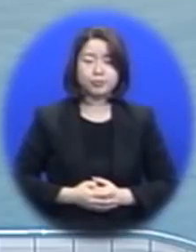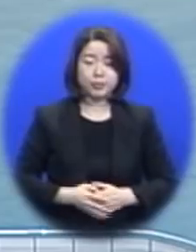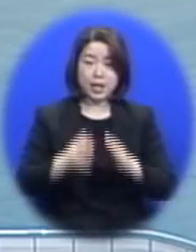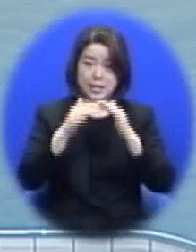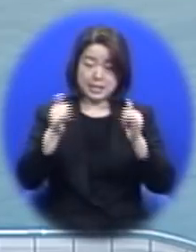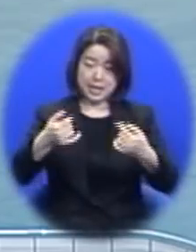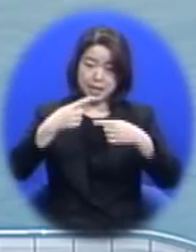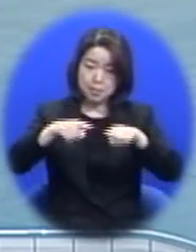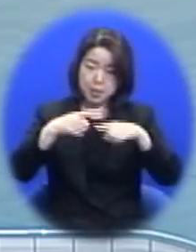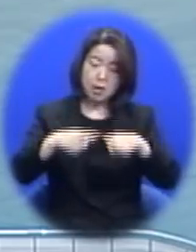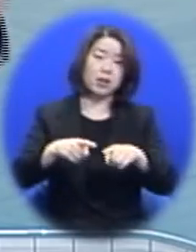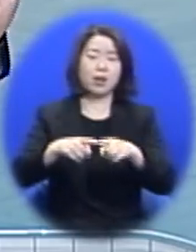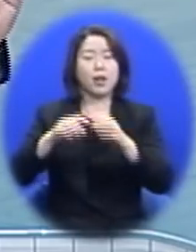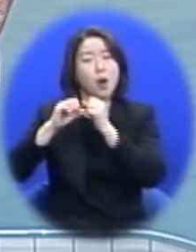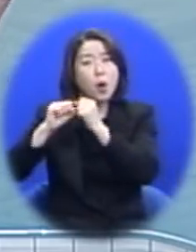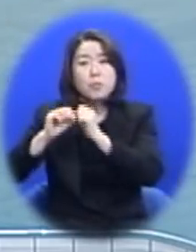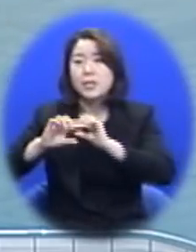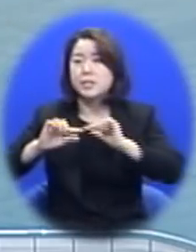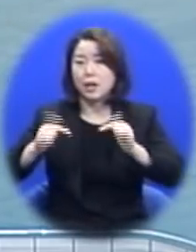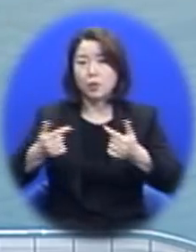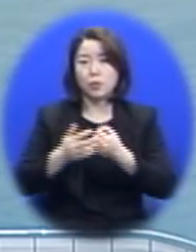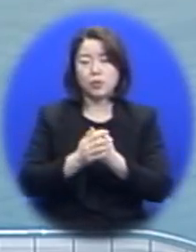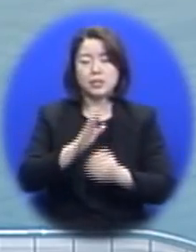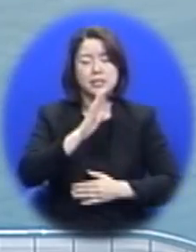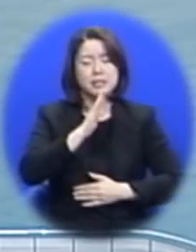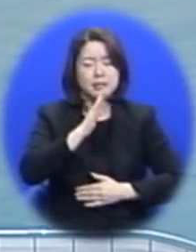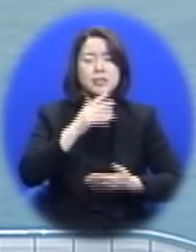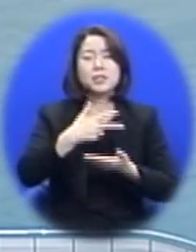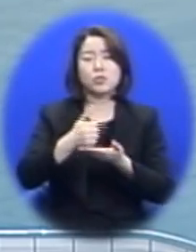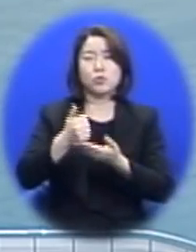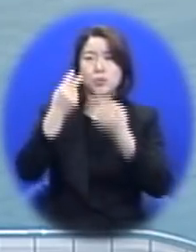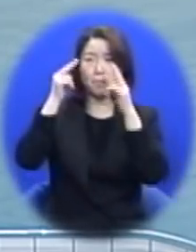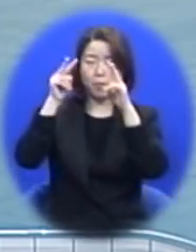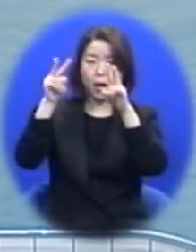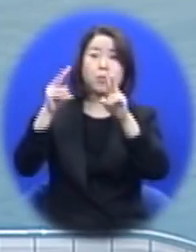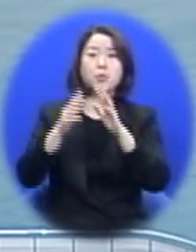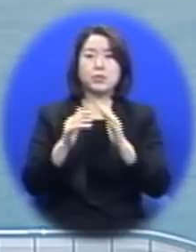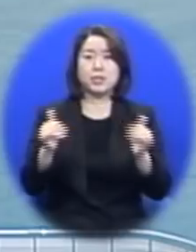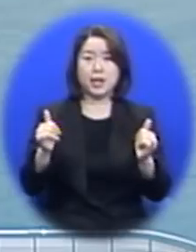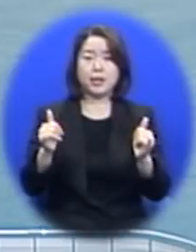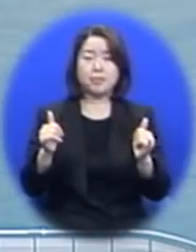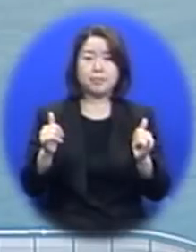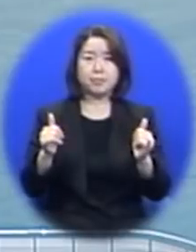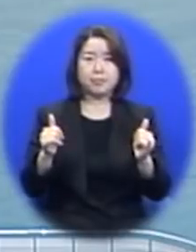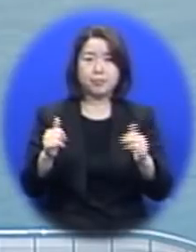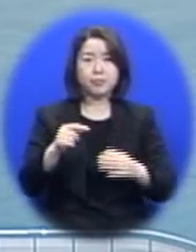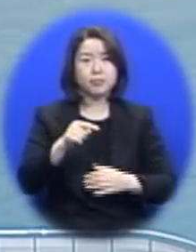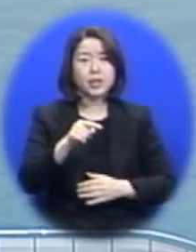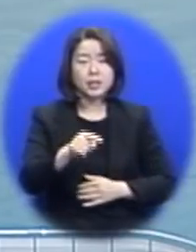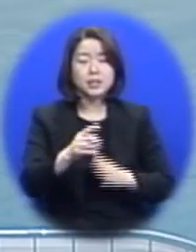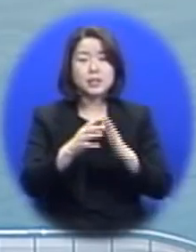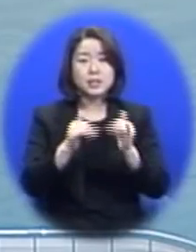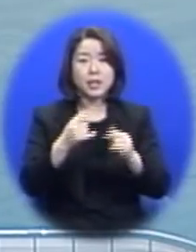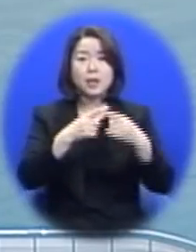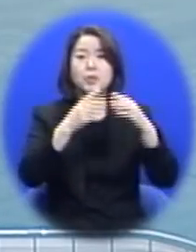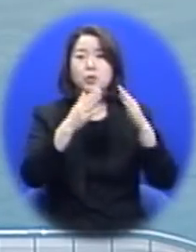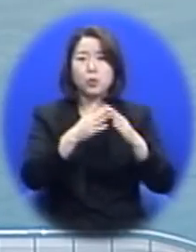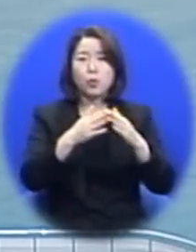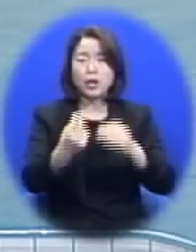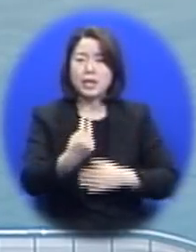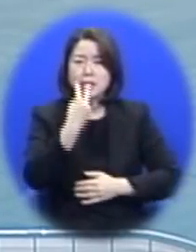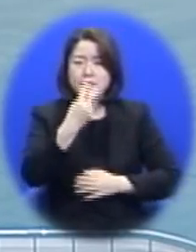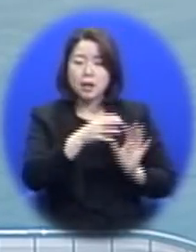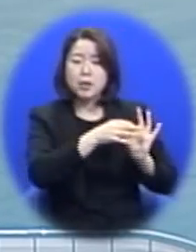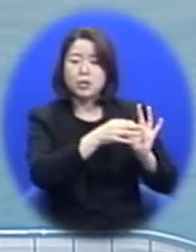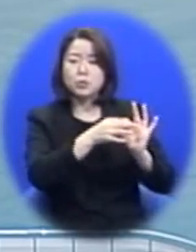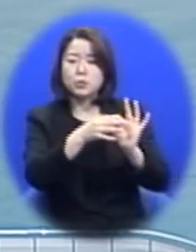사람의 평가에 연연하지 않고 진짜 주님을 바라보는 사람, 그런 사람이 그 교회의 생명을